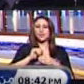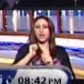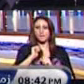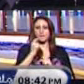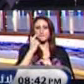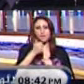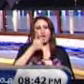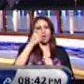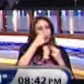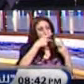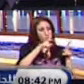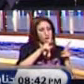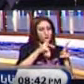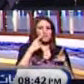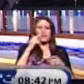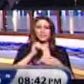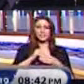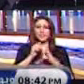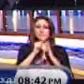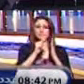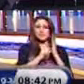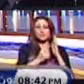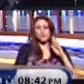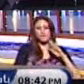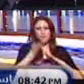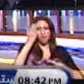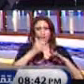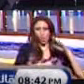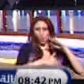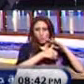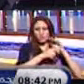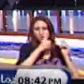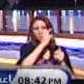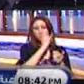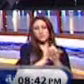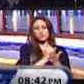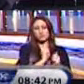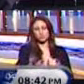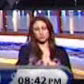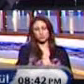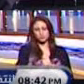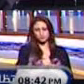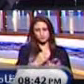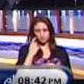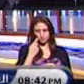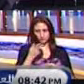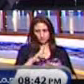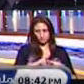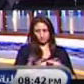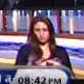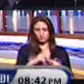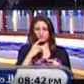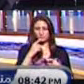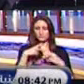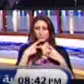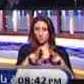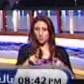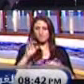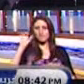المحكمة الدستورية على القانون، وأن الهدف من هذا الطعن هو أن الحكم الصادر من محكمة القضاء الإداري جاء به